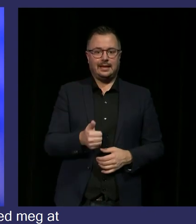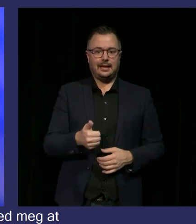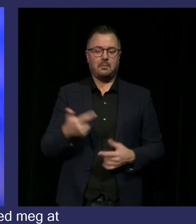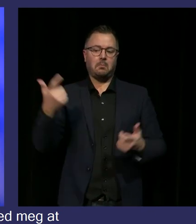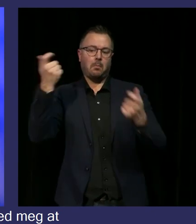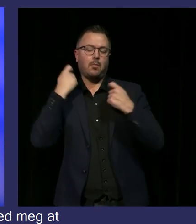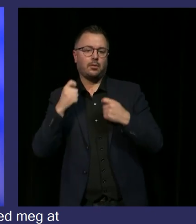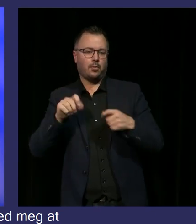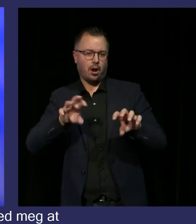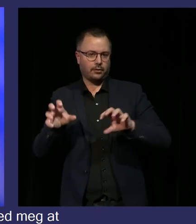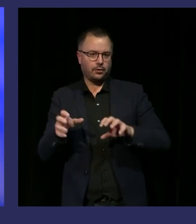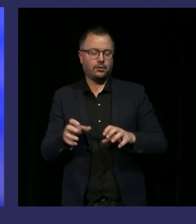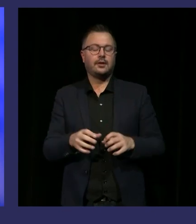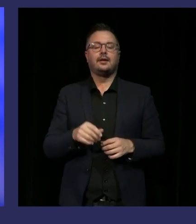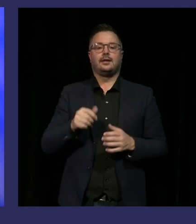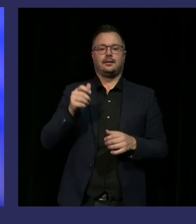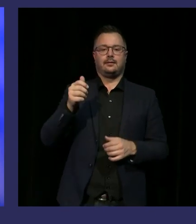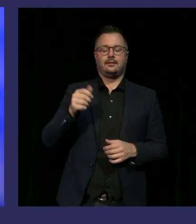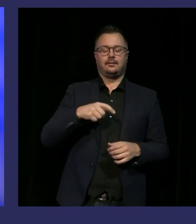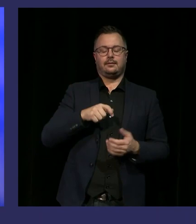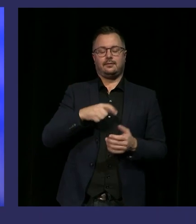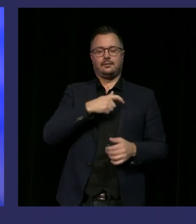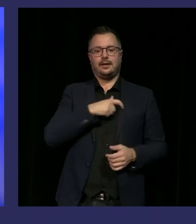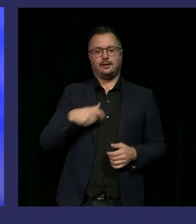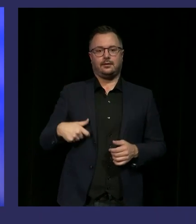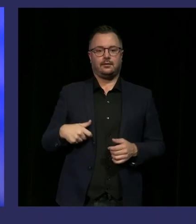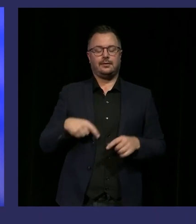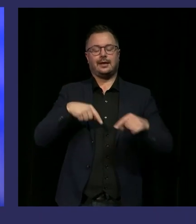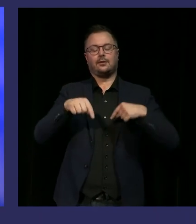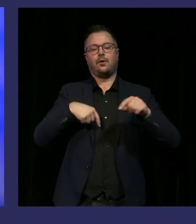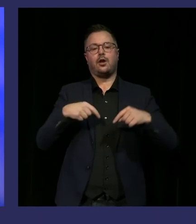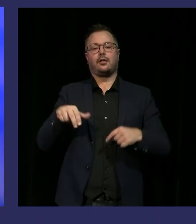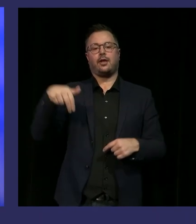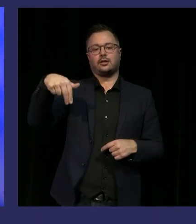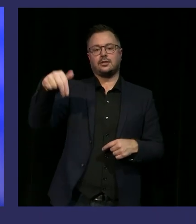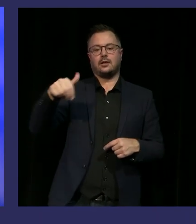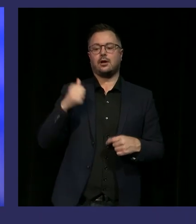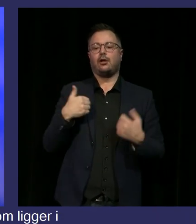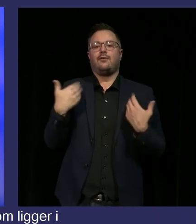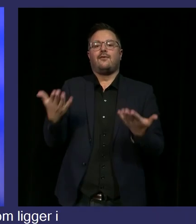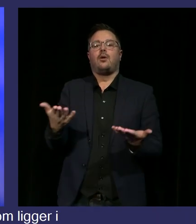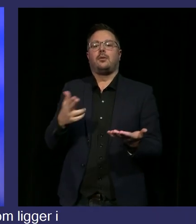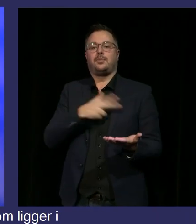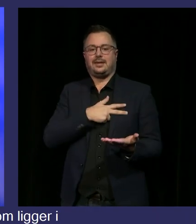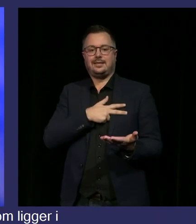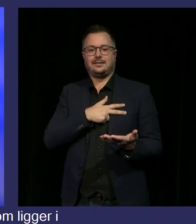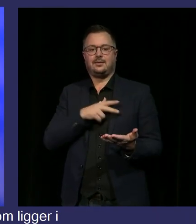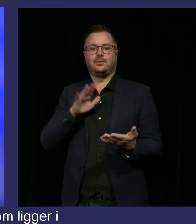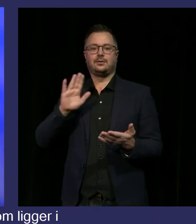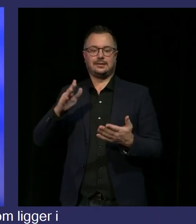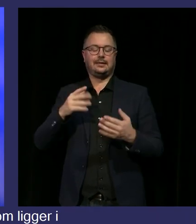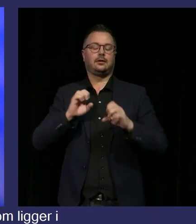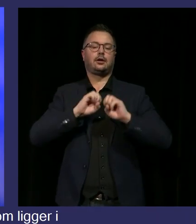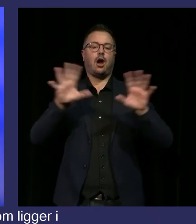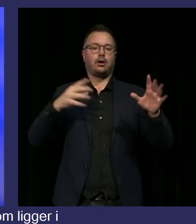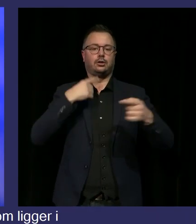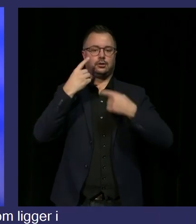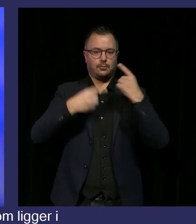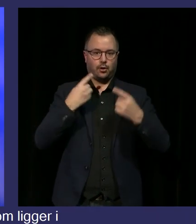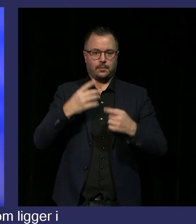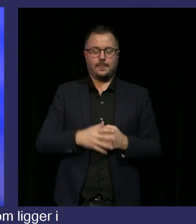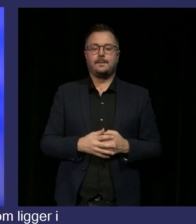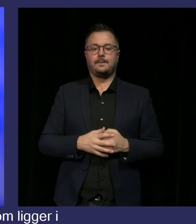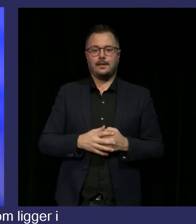assisterende helsedirektør Espen Nakstad får jo også pris for klarspråken sin. Dette altså oppsummert det som ligger